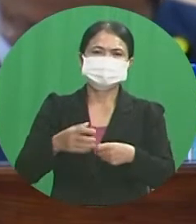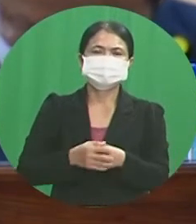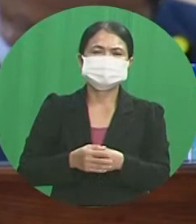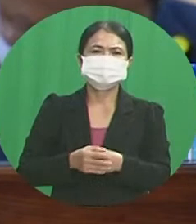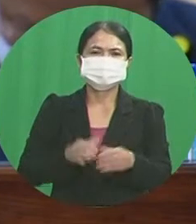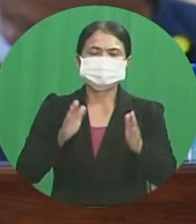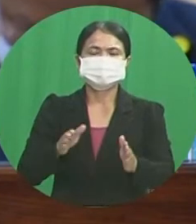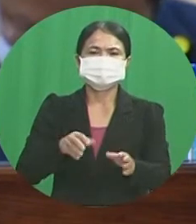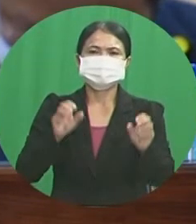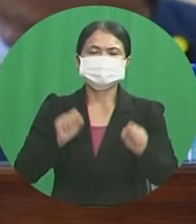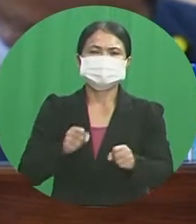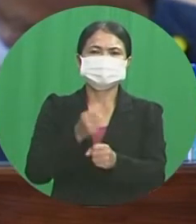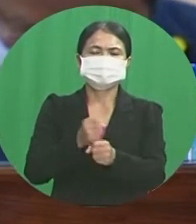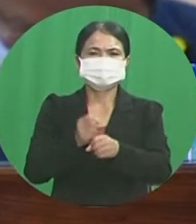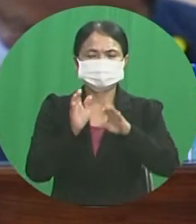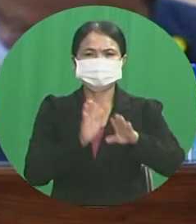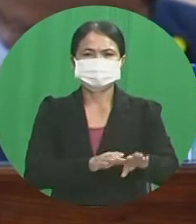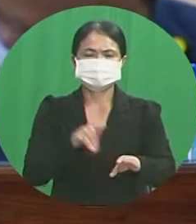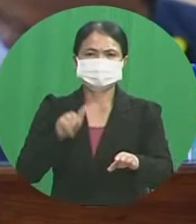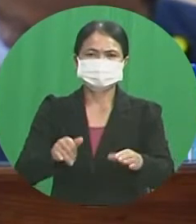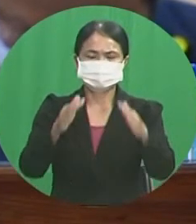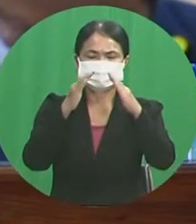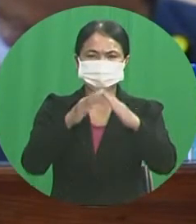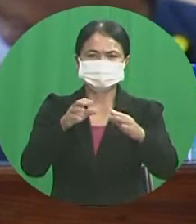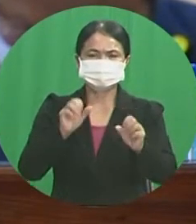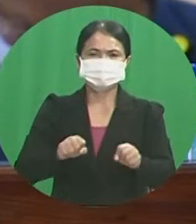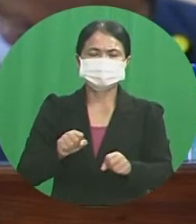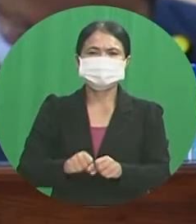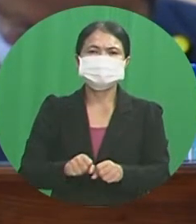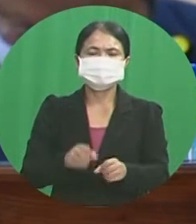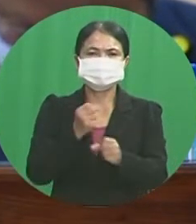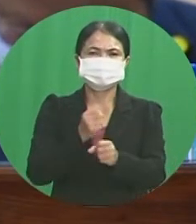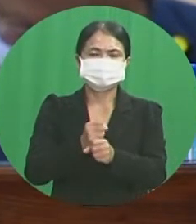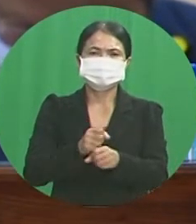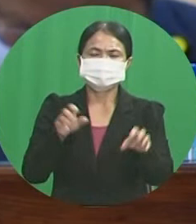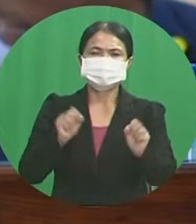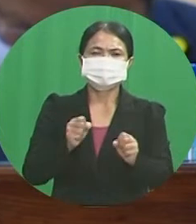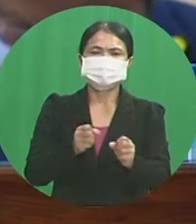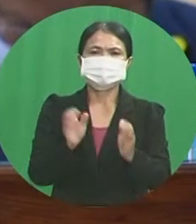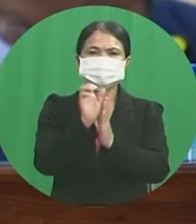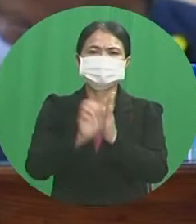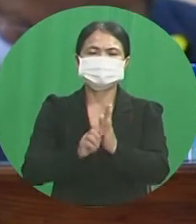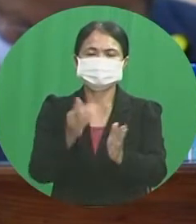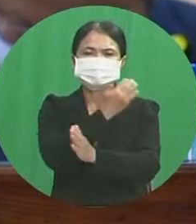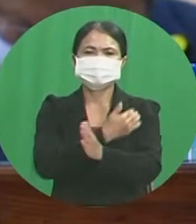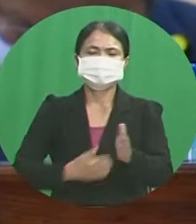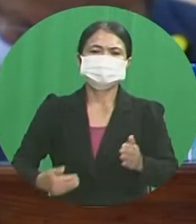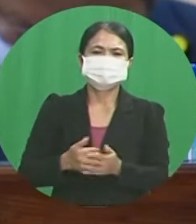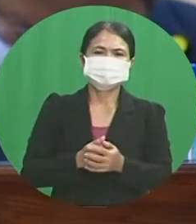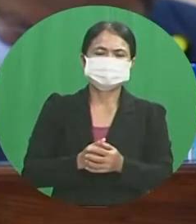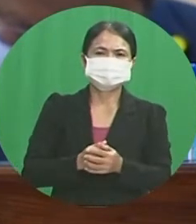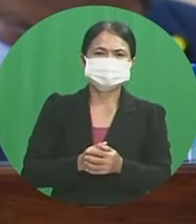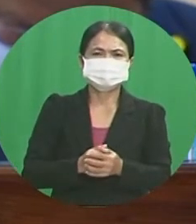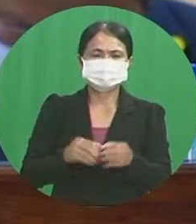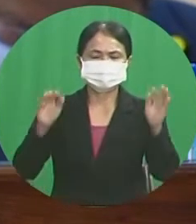អ្នកដែលមានលទ្ធភាពធ្វើចត្តាឡីស័កនៅផ្ទះអាចធ្វើទៅបានដោយមិនចាំបាច់សុំច្បាប់សម្ដេចនោះទេហើយអ្នក